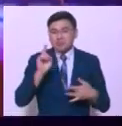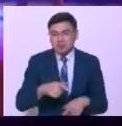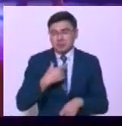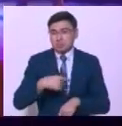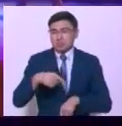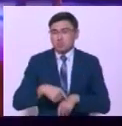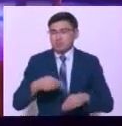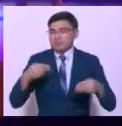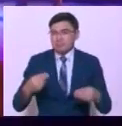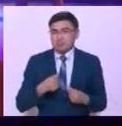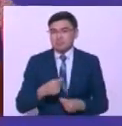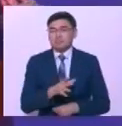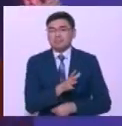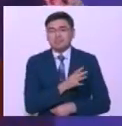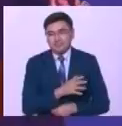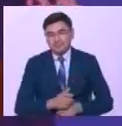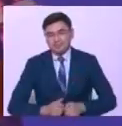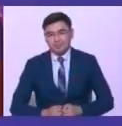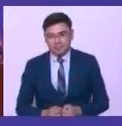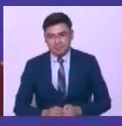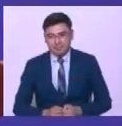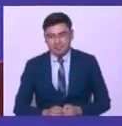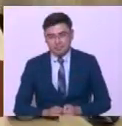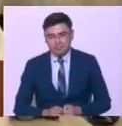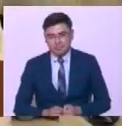академического музыкально-драматического театра имени